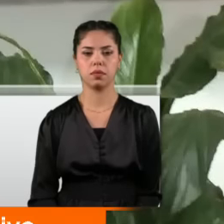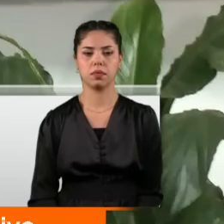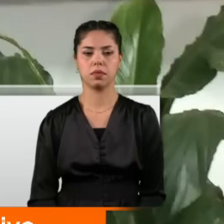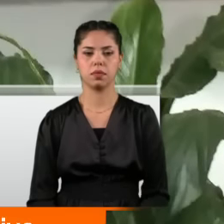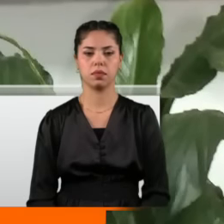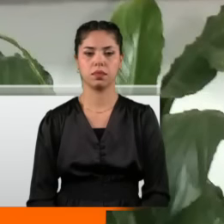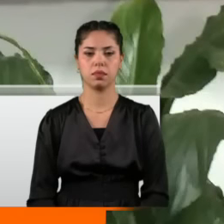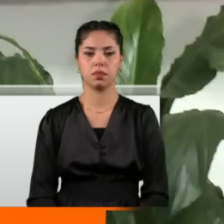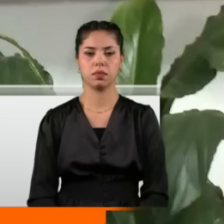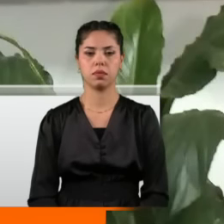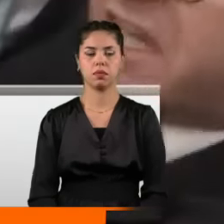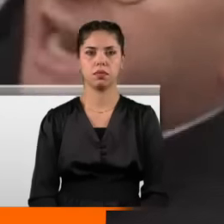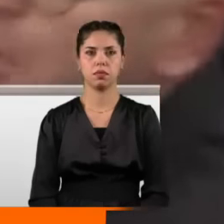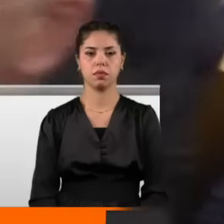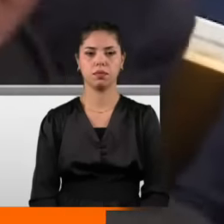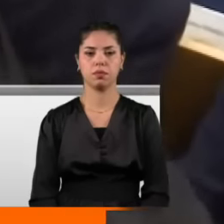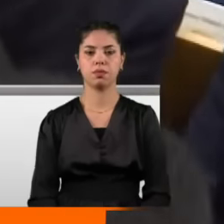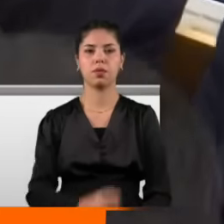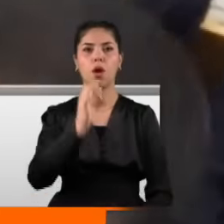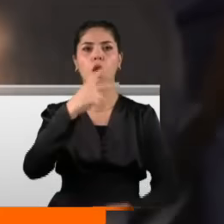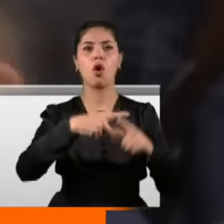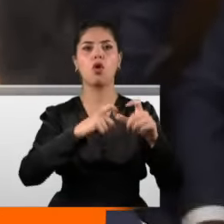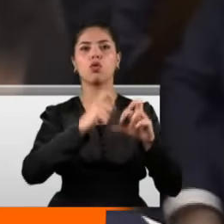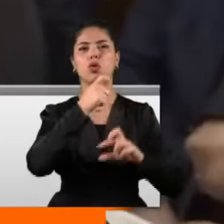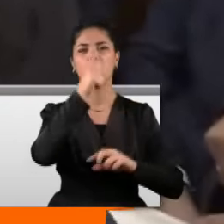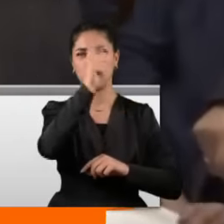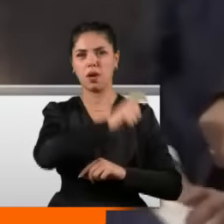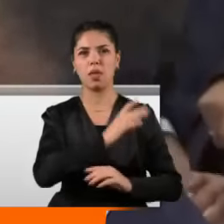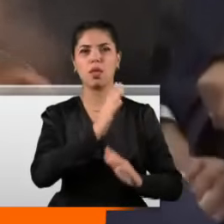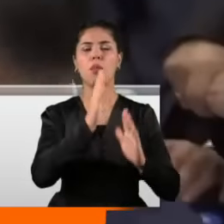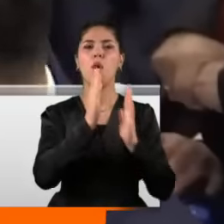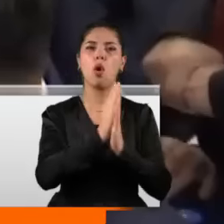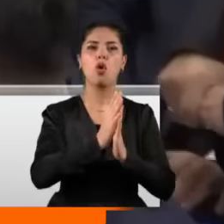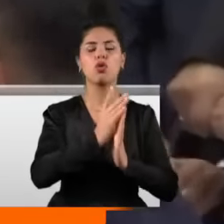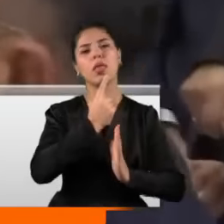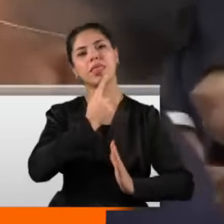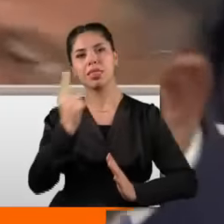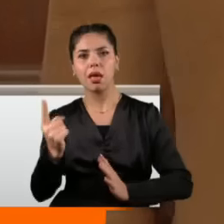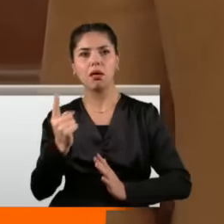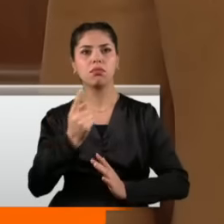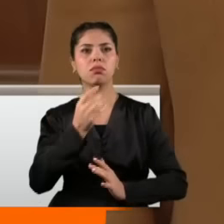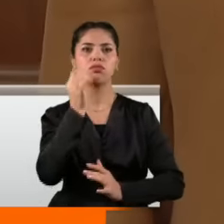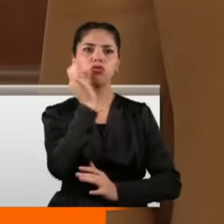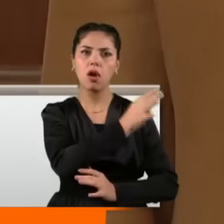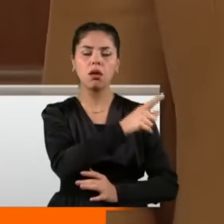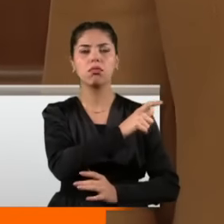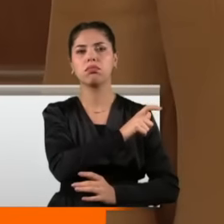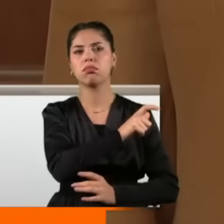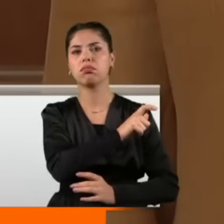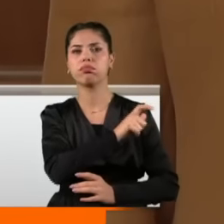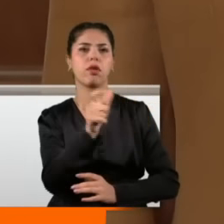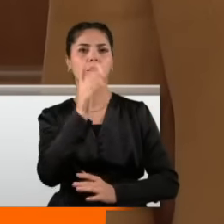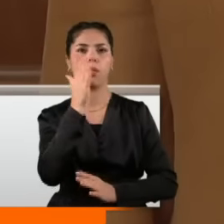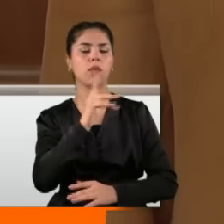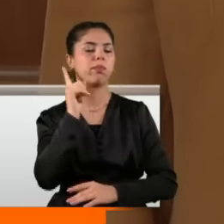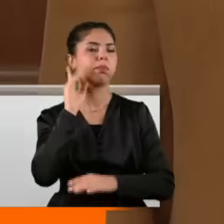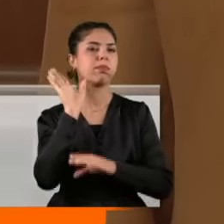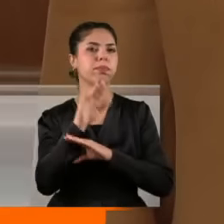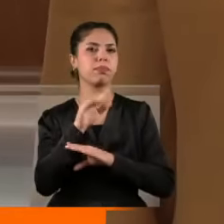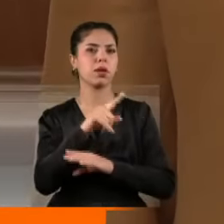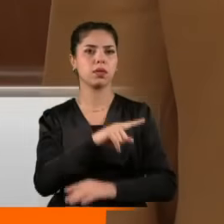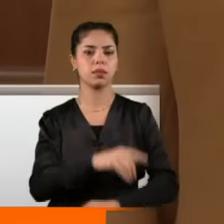Meselenin kendisinde bir protesto var. Özel kendisine yapılan özür dile çağrılarına da kulak tıkadı. Sayın Özgür Özel'den de gerekli